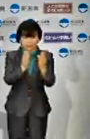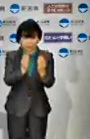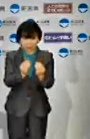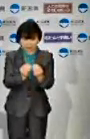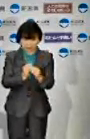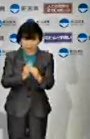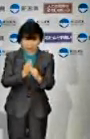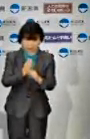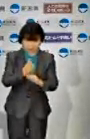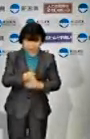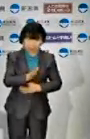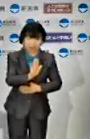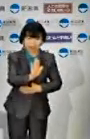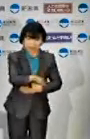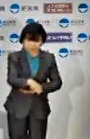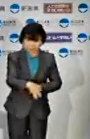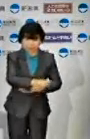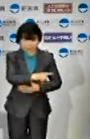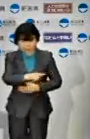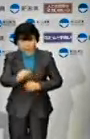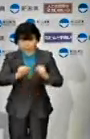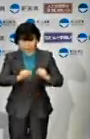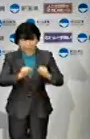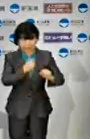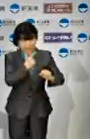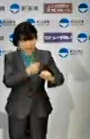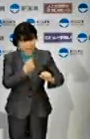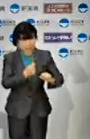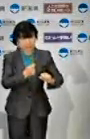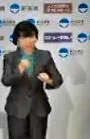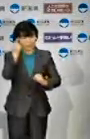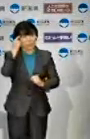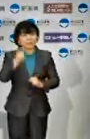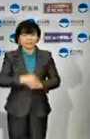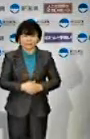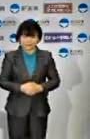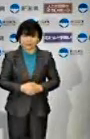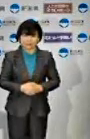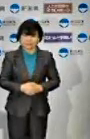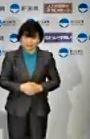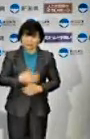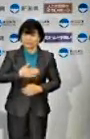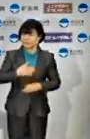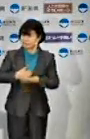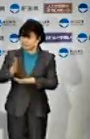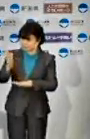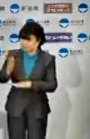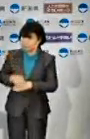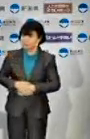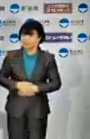乗り越えたら、いろんな試みをやりたいんだろうと思っています。 ありがとうございます。